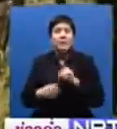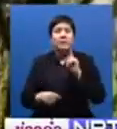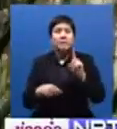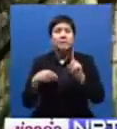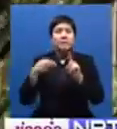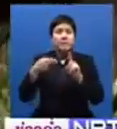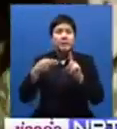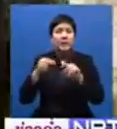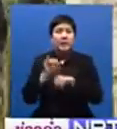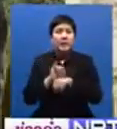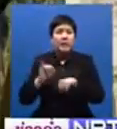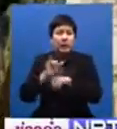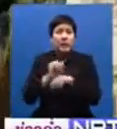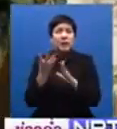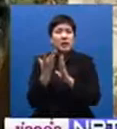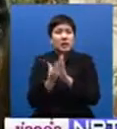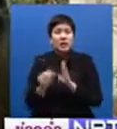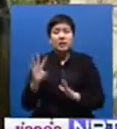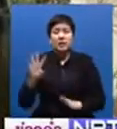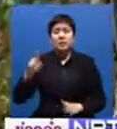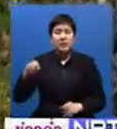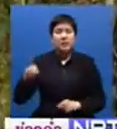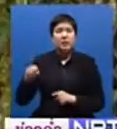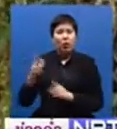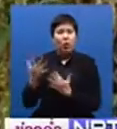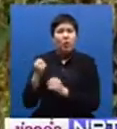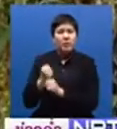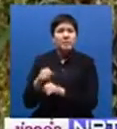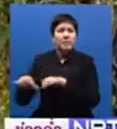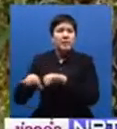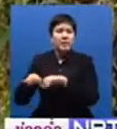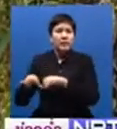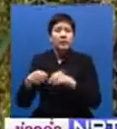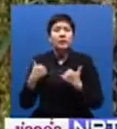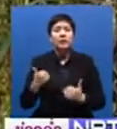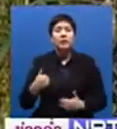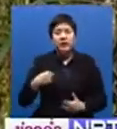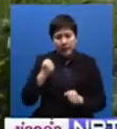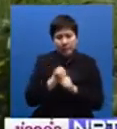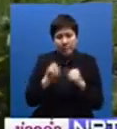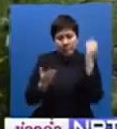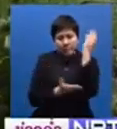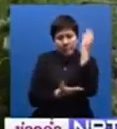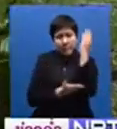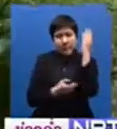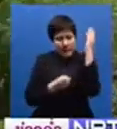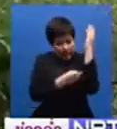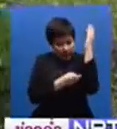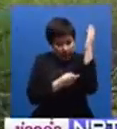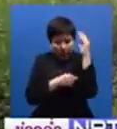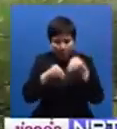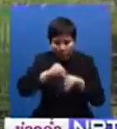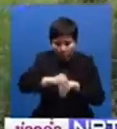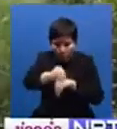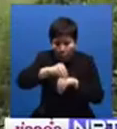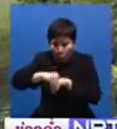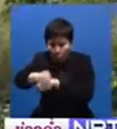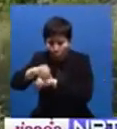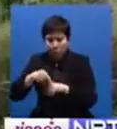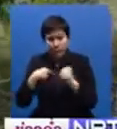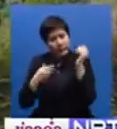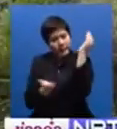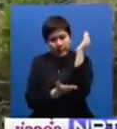เหลืออีกกว่า 4,000ไร่กำลังเข้าดำเนินการโดยเจ้าหน้าที่จะเร่งตัดทำลายต้นยางพาราที่ปลูกบุกรุกพื้นที่ป่าสงวน